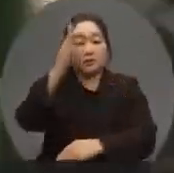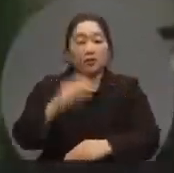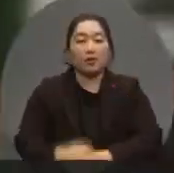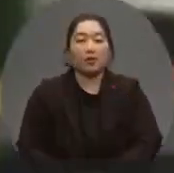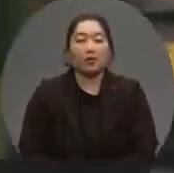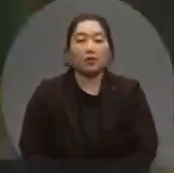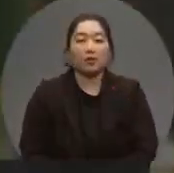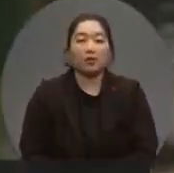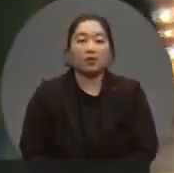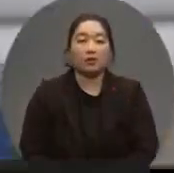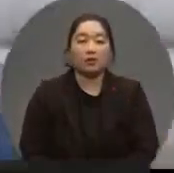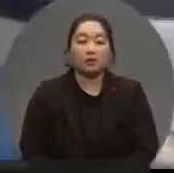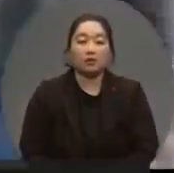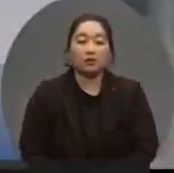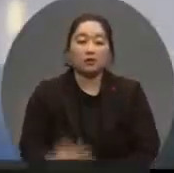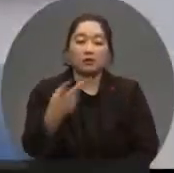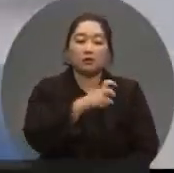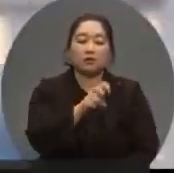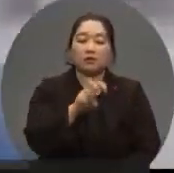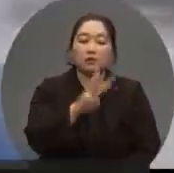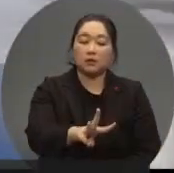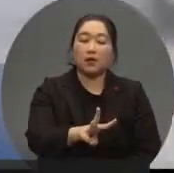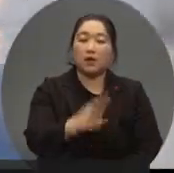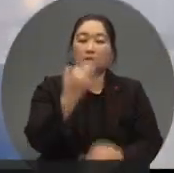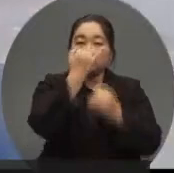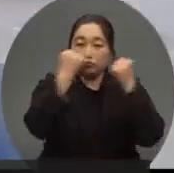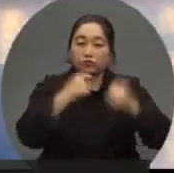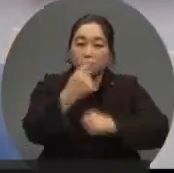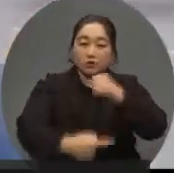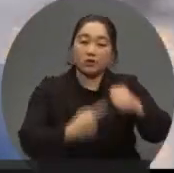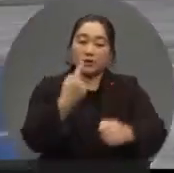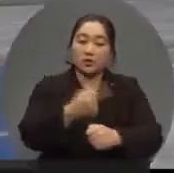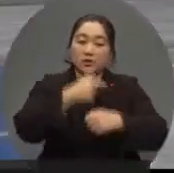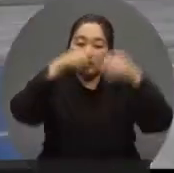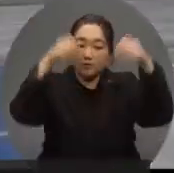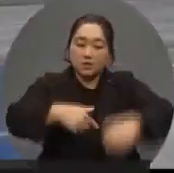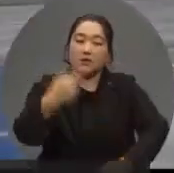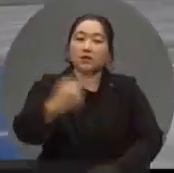결과입니다. 2023년 충북 영 강수량은